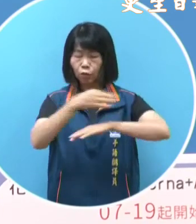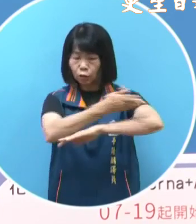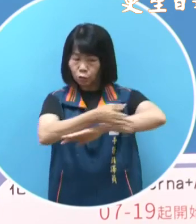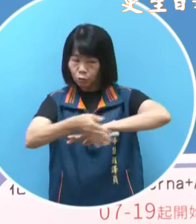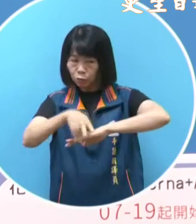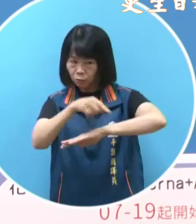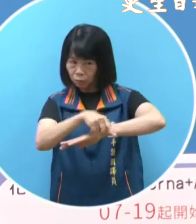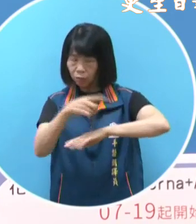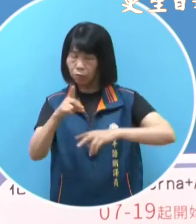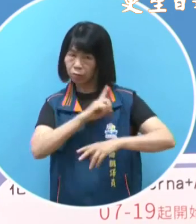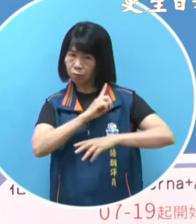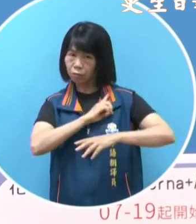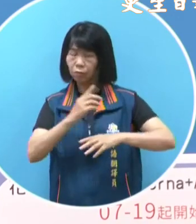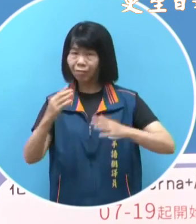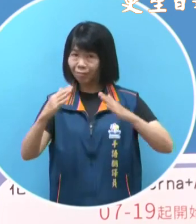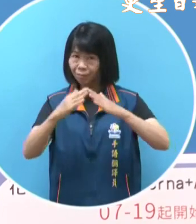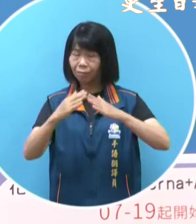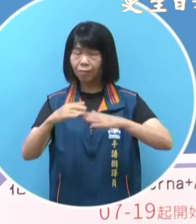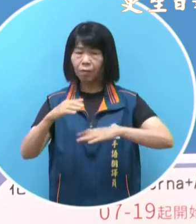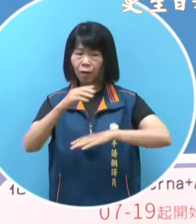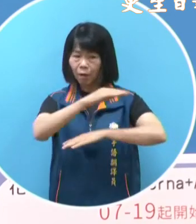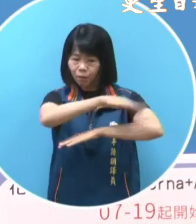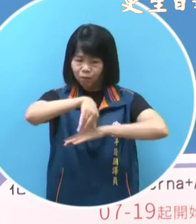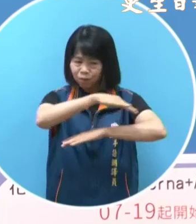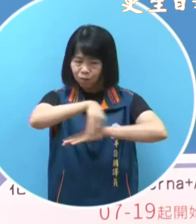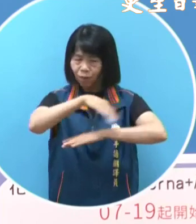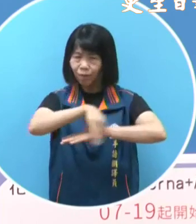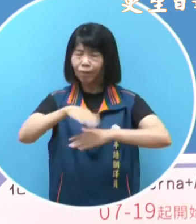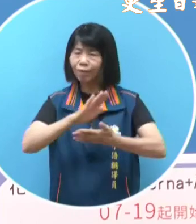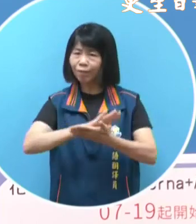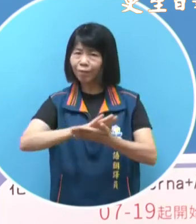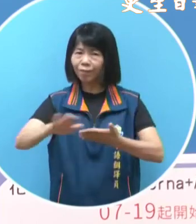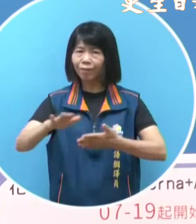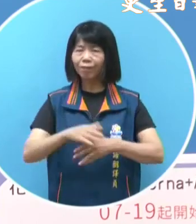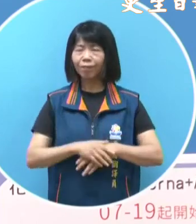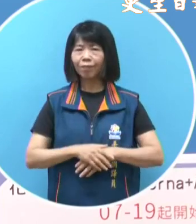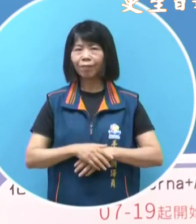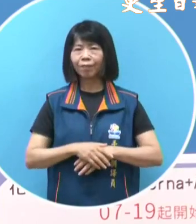属于我们自己家庭周遭的，也把它清理干净、梳理干净。